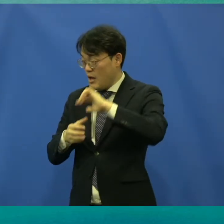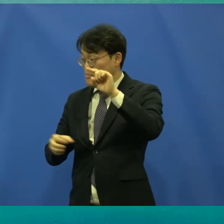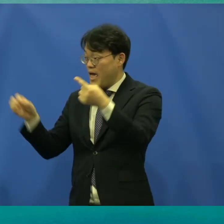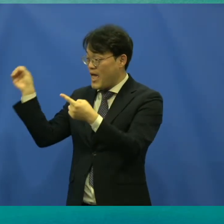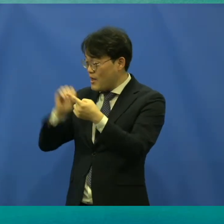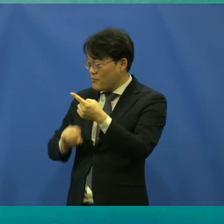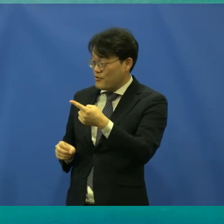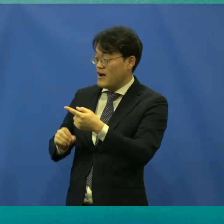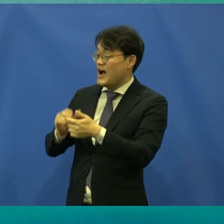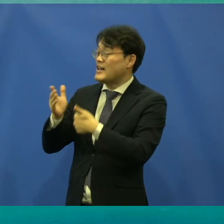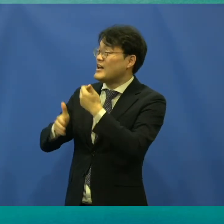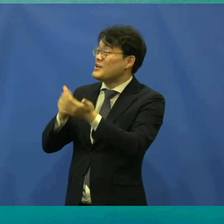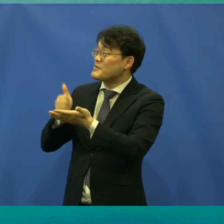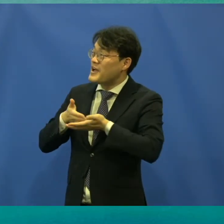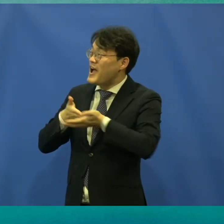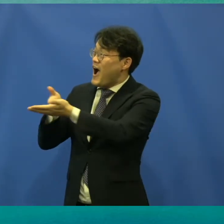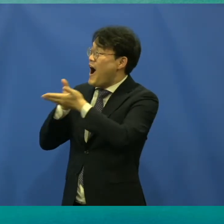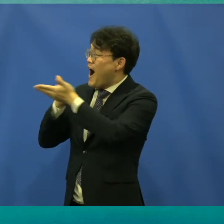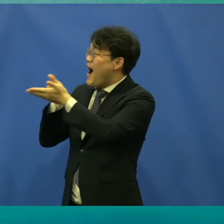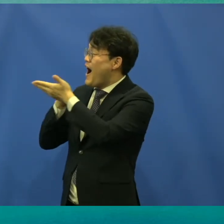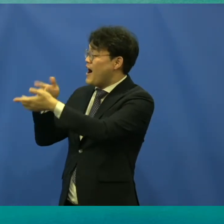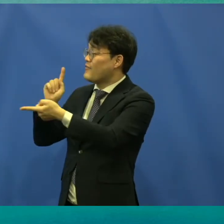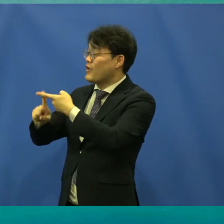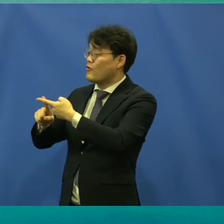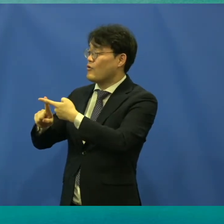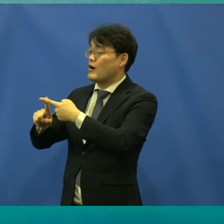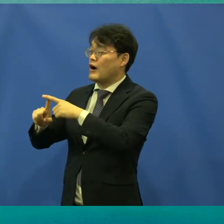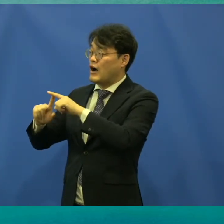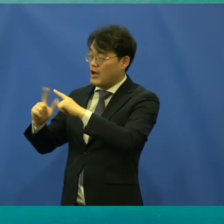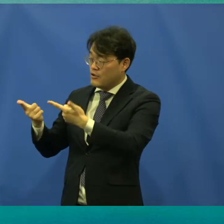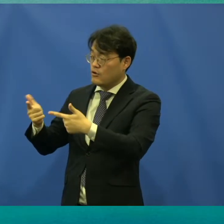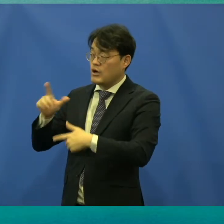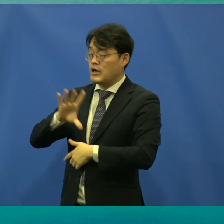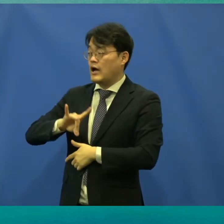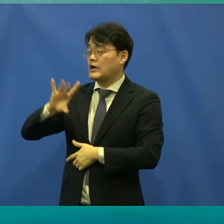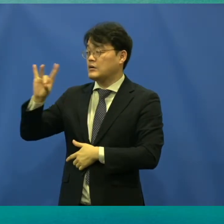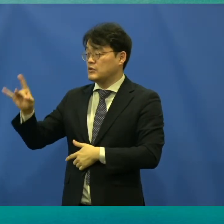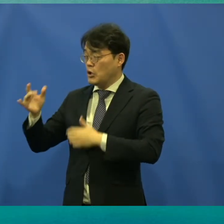안 되는 것이 은혜일 때가 있습니다. 때로는 실패가 은혜입니다.